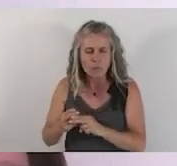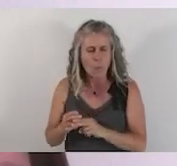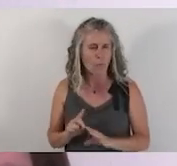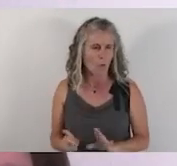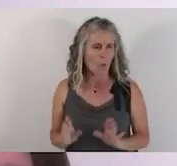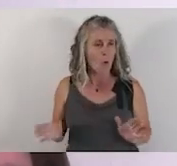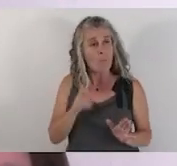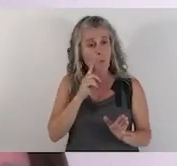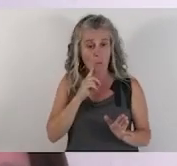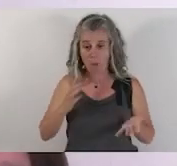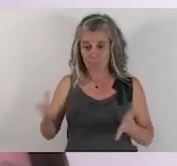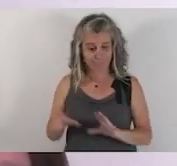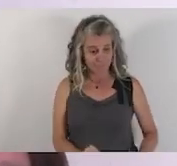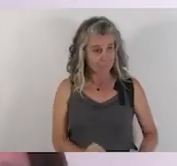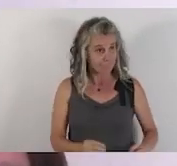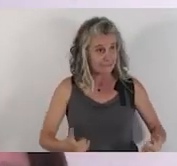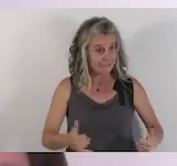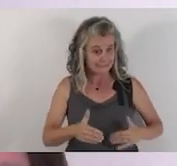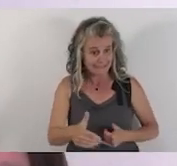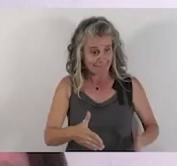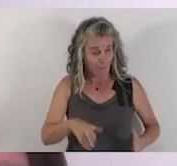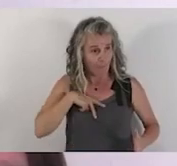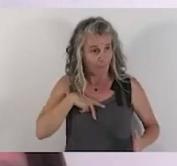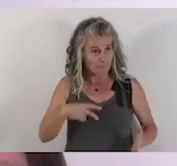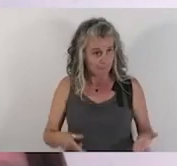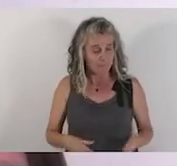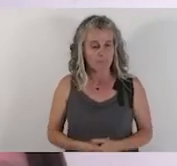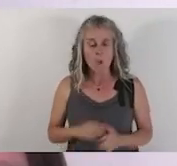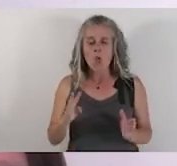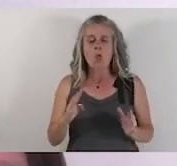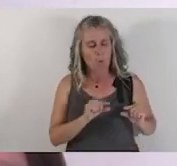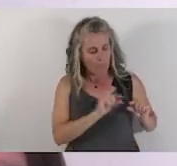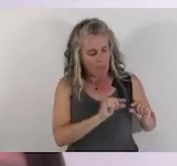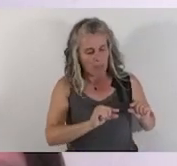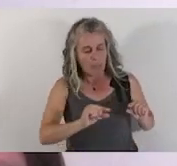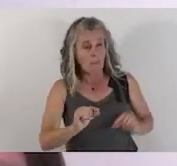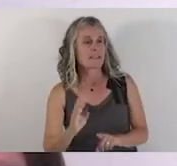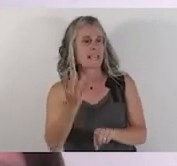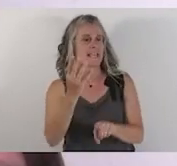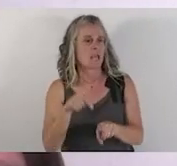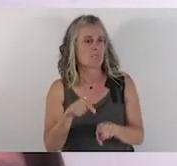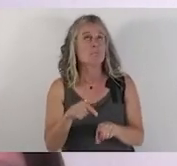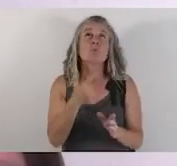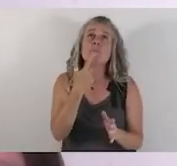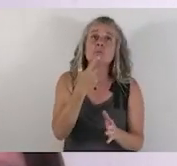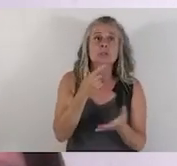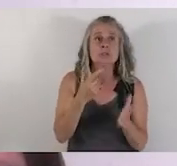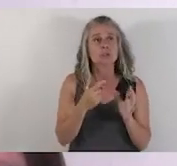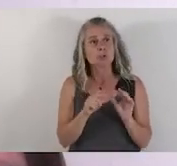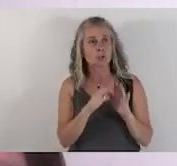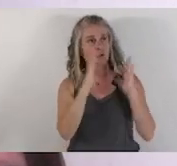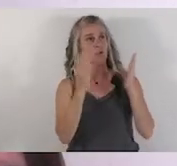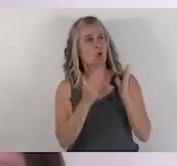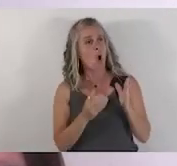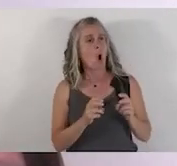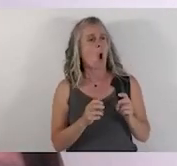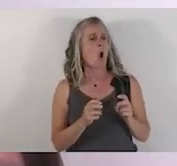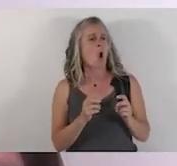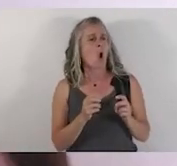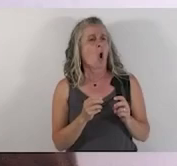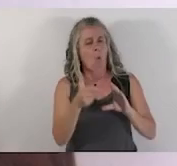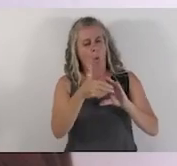sont dans le secteur. Il s'agit de la quatrième répartition, donc il s'agit plutôt de petites sommes sur des aides à la création.